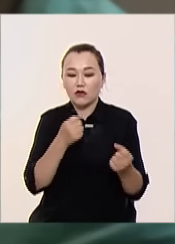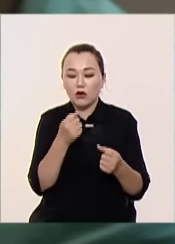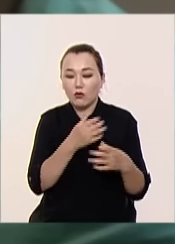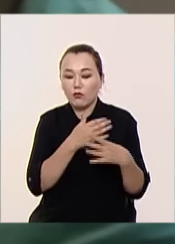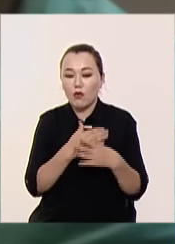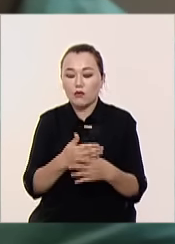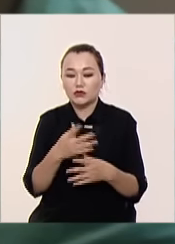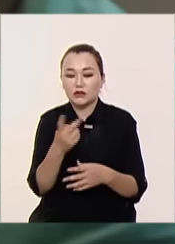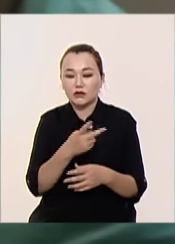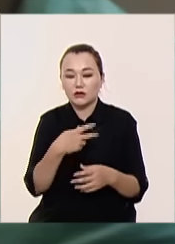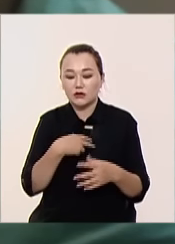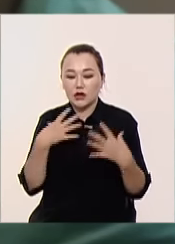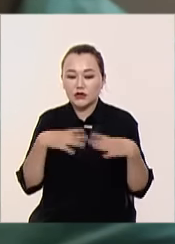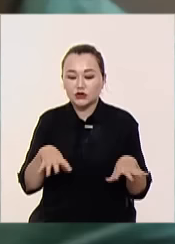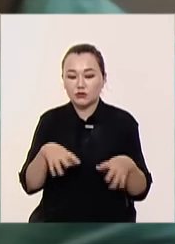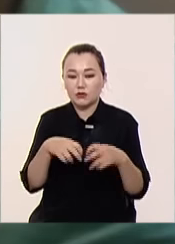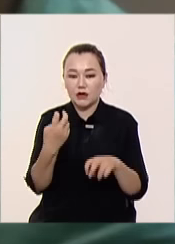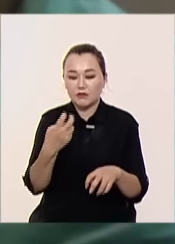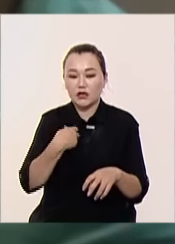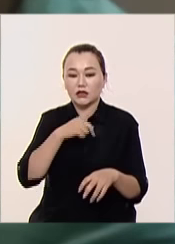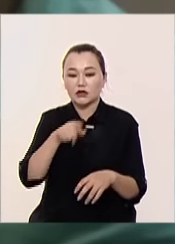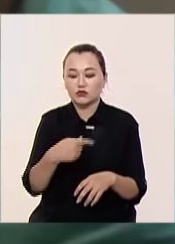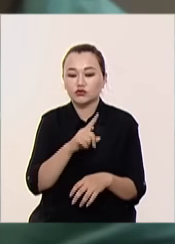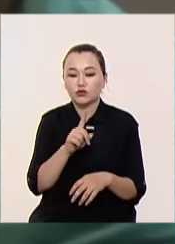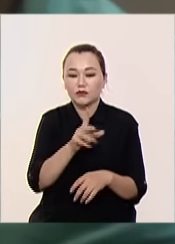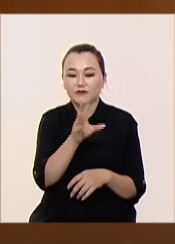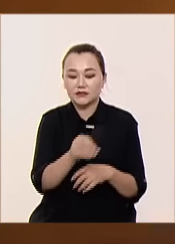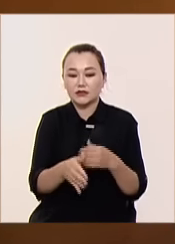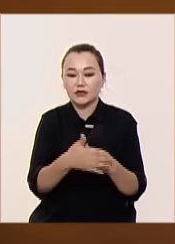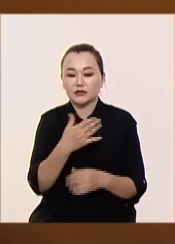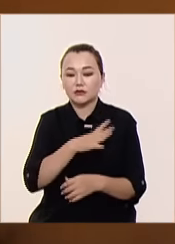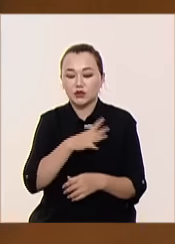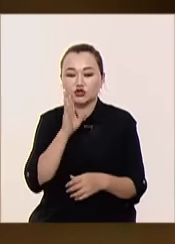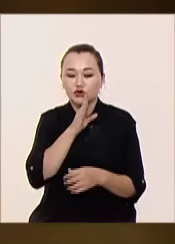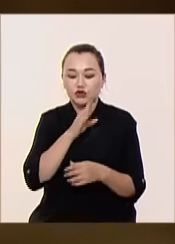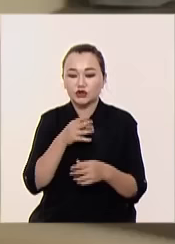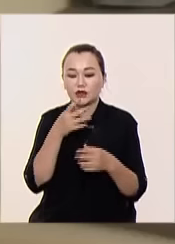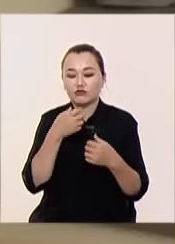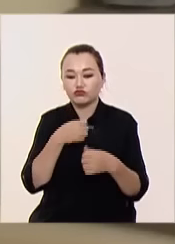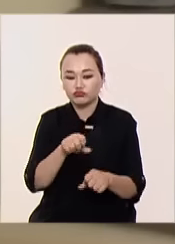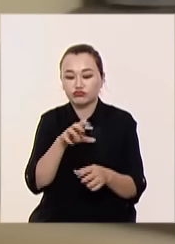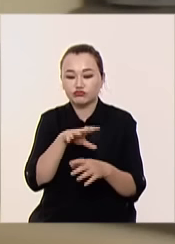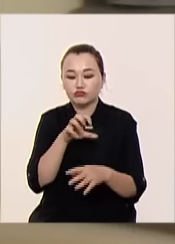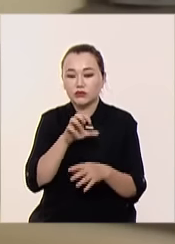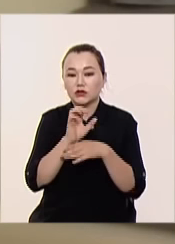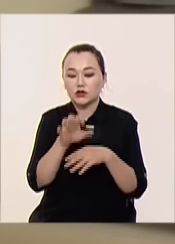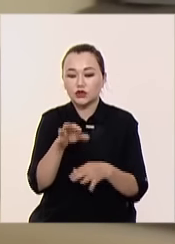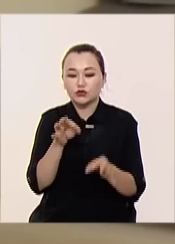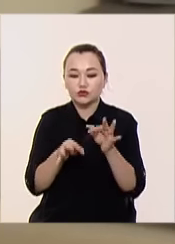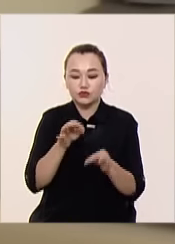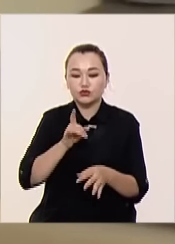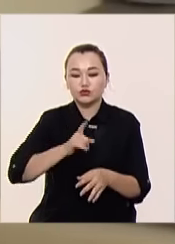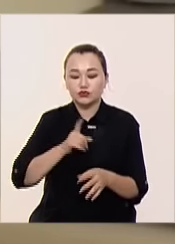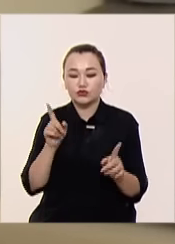прибежал. Они порвали мне одежду. Я требую, чтобы их наказали. Женщина сняла побои и теперь ждет заключения